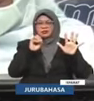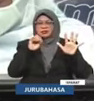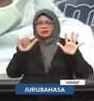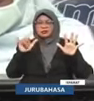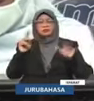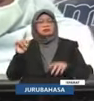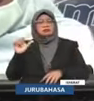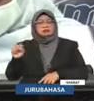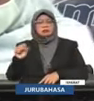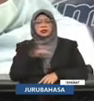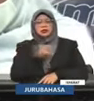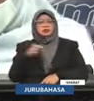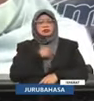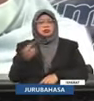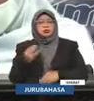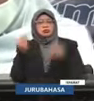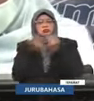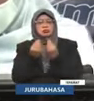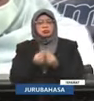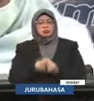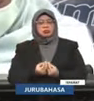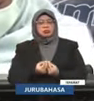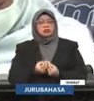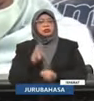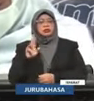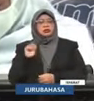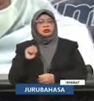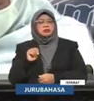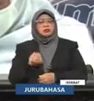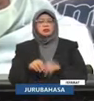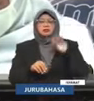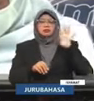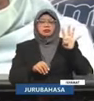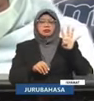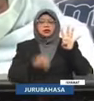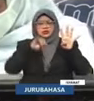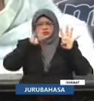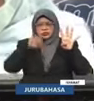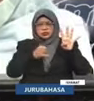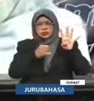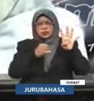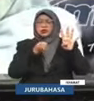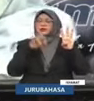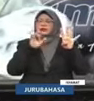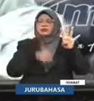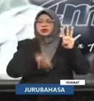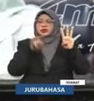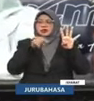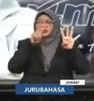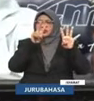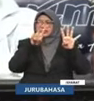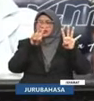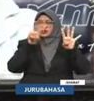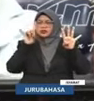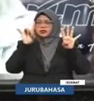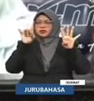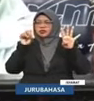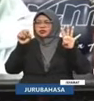cash yang melibatkan kerugian bernilai Ringgit Malaysia 4283201